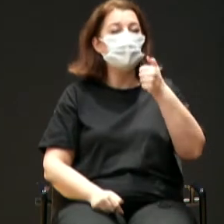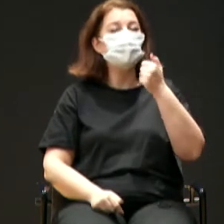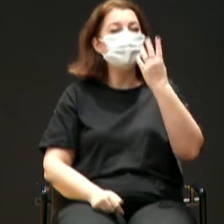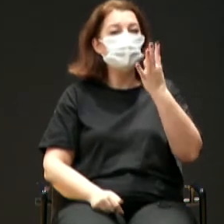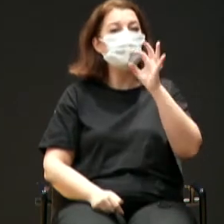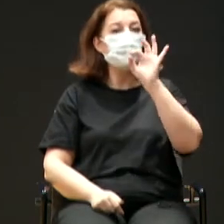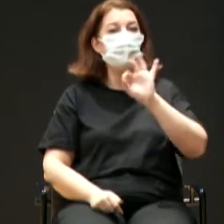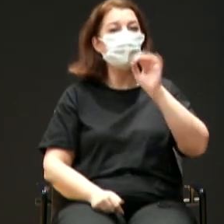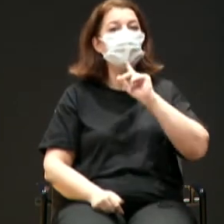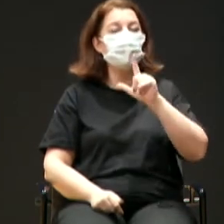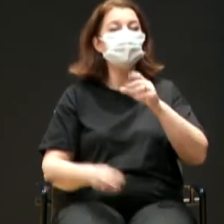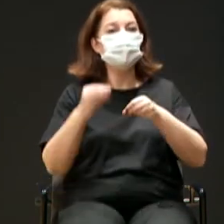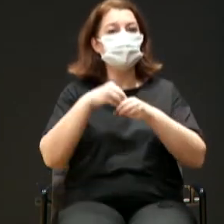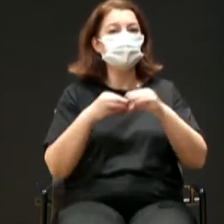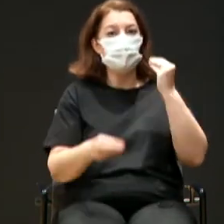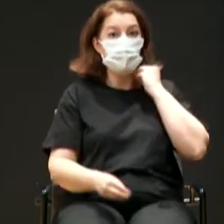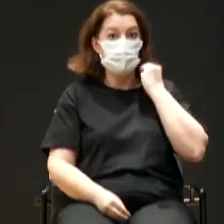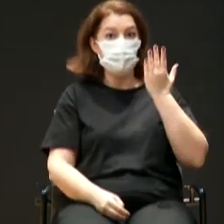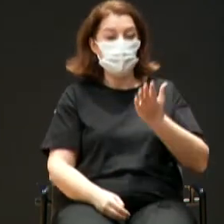65-64 milyar lirası iç borç.